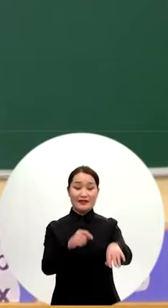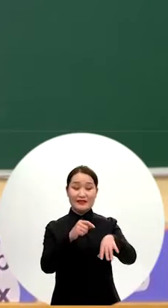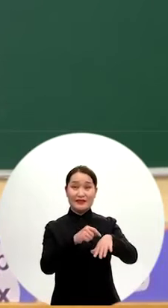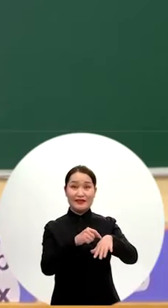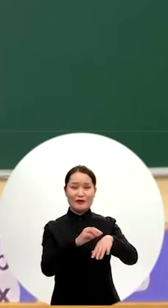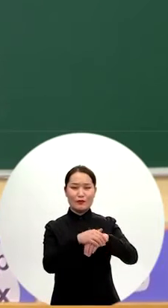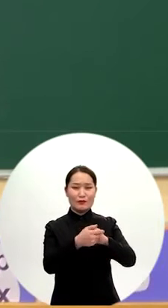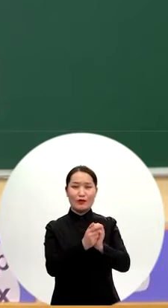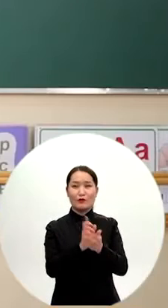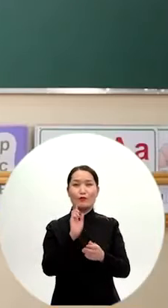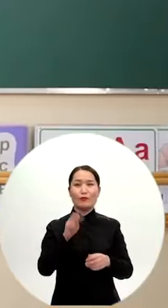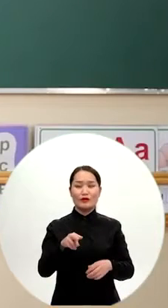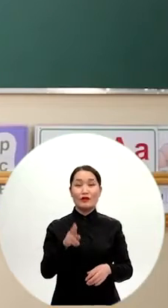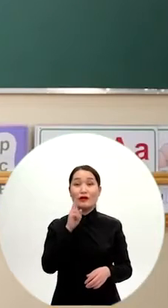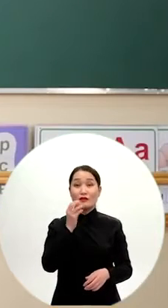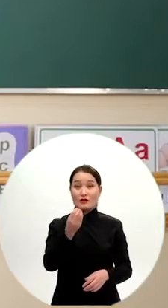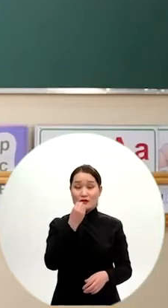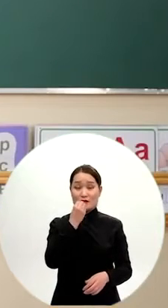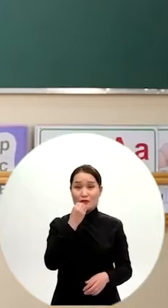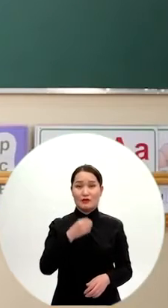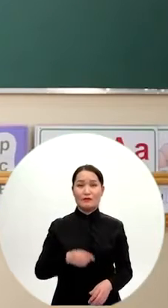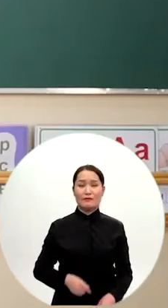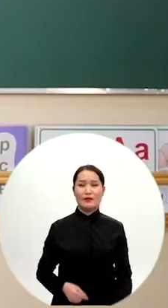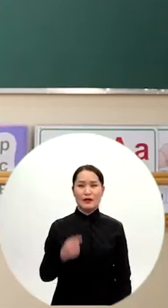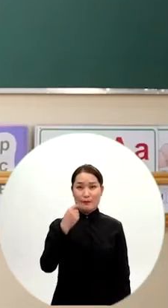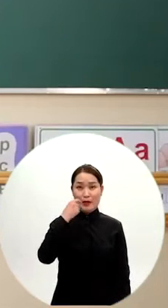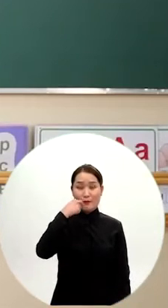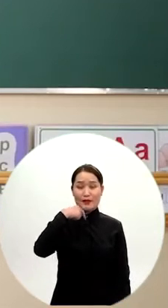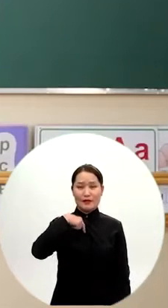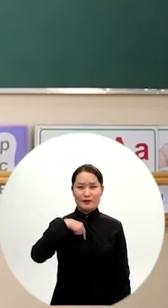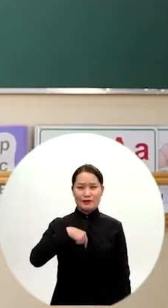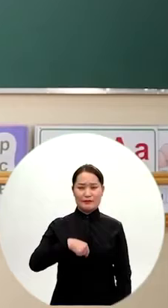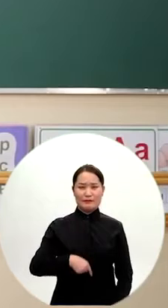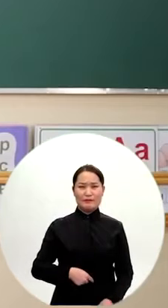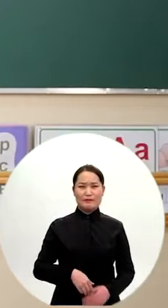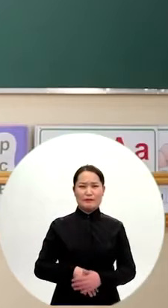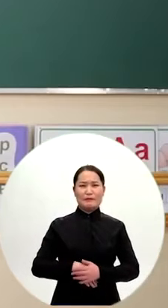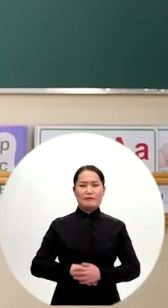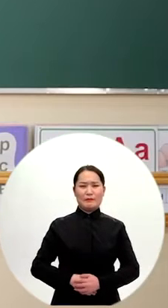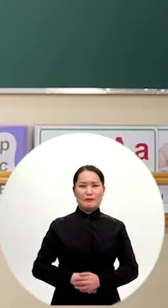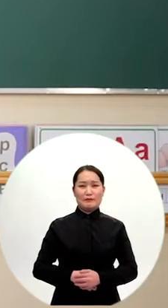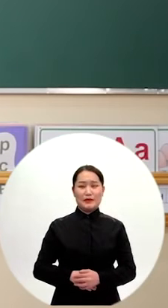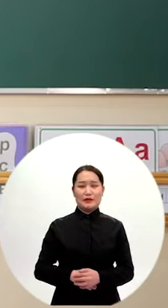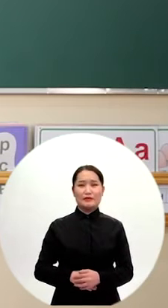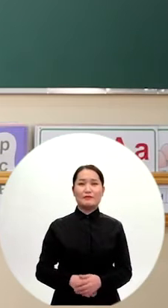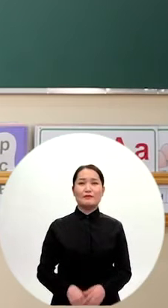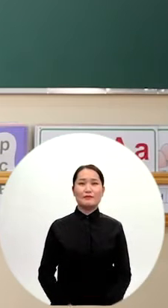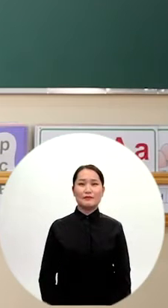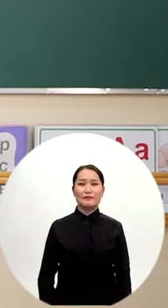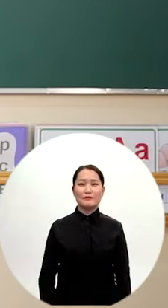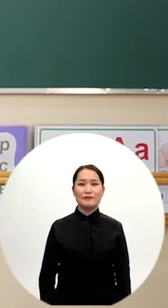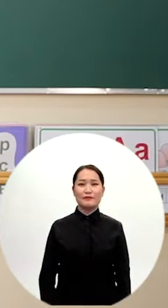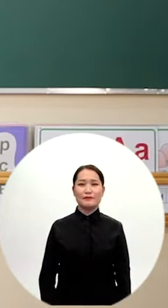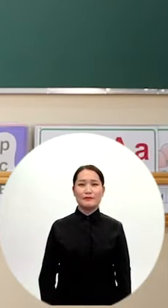нар угаахгүйгээр тоол хүнсээ идэж уухад за бидний амаар дамжиж энэ нян бактери маань гизэнд